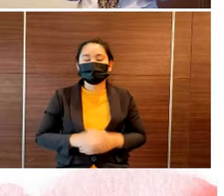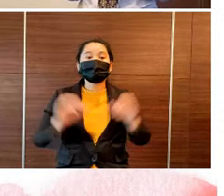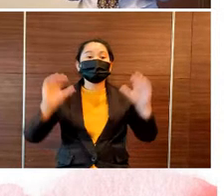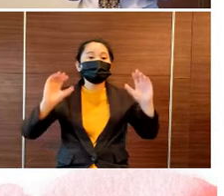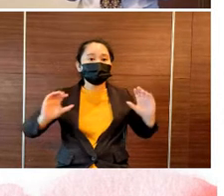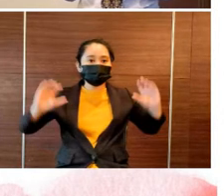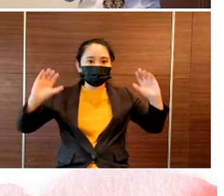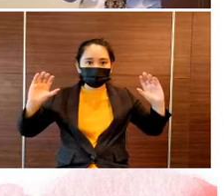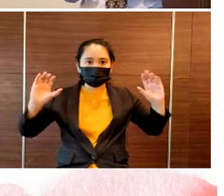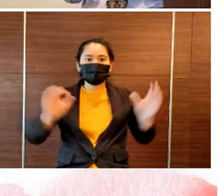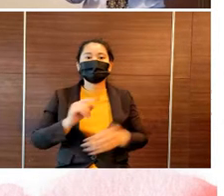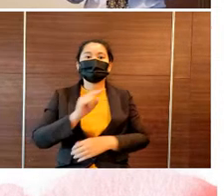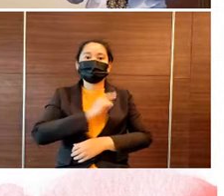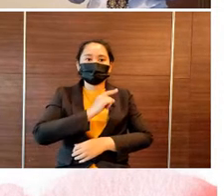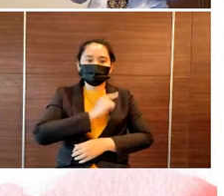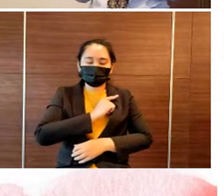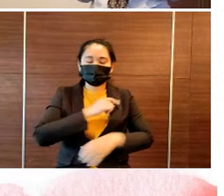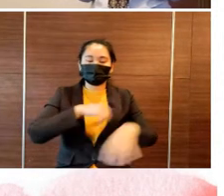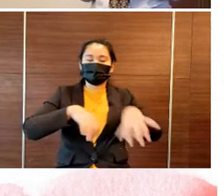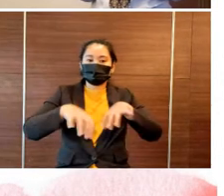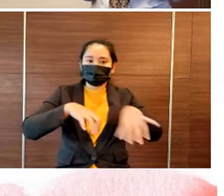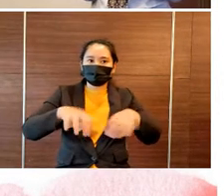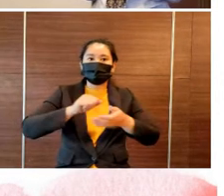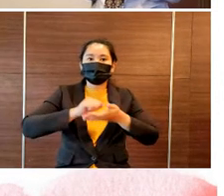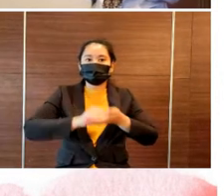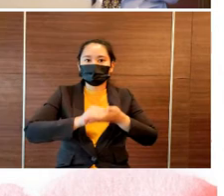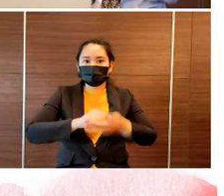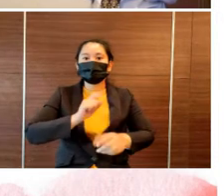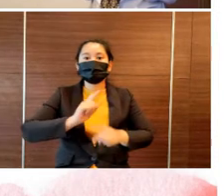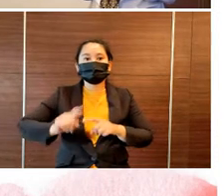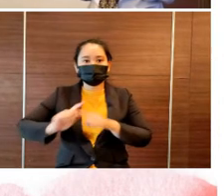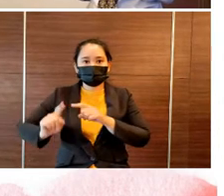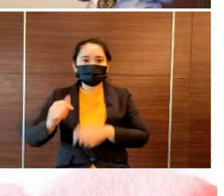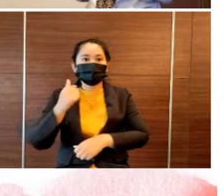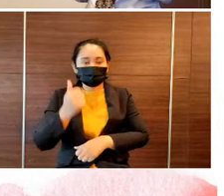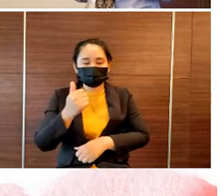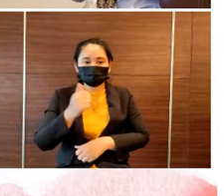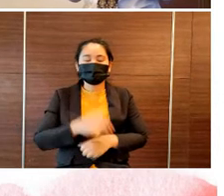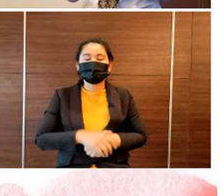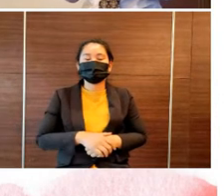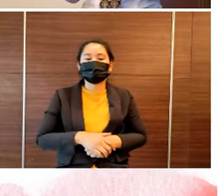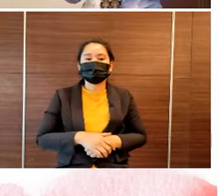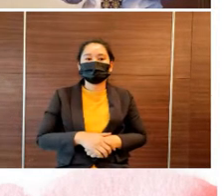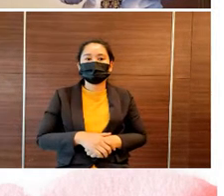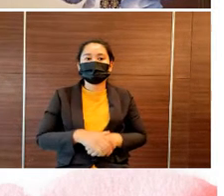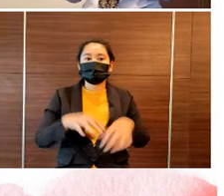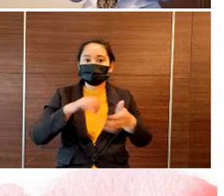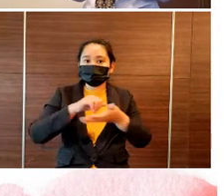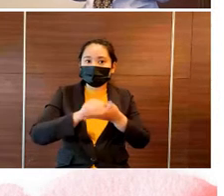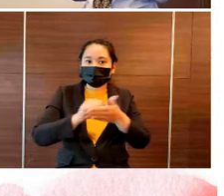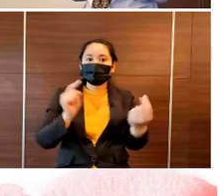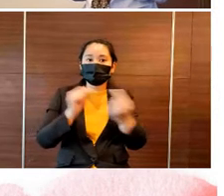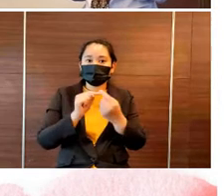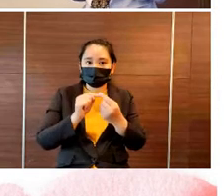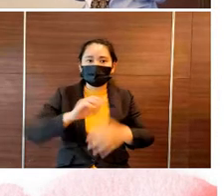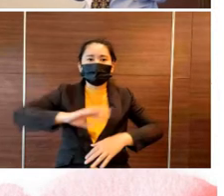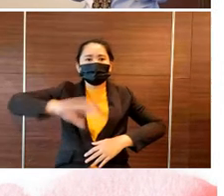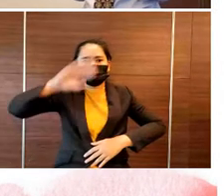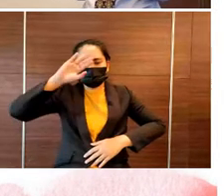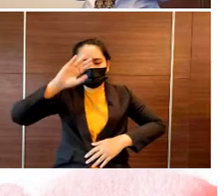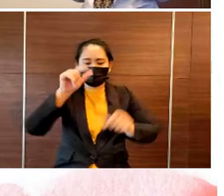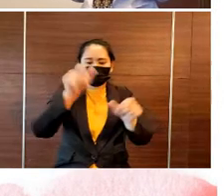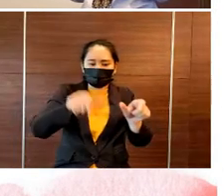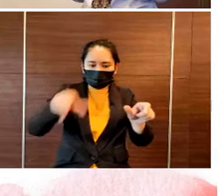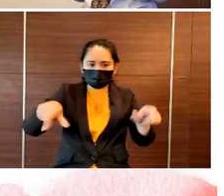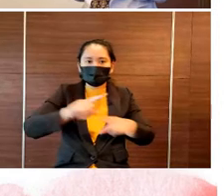มีหน้าที่ในการจัดหาบริการเหล่านั้น ให้ทัดเทียมกับโรคอื่นๆตามมาตร